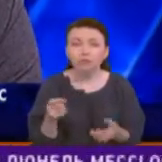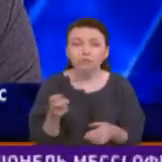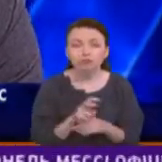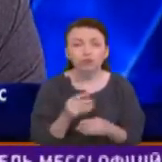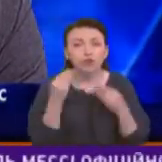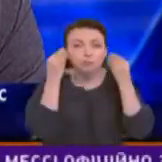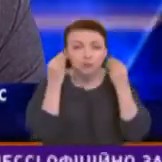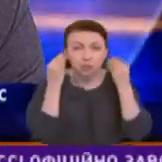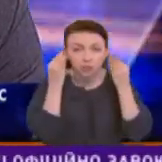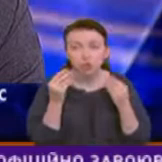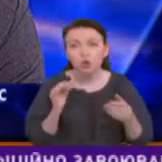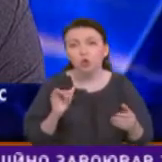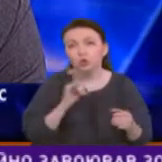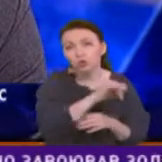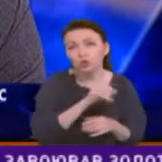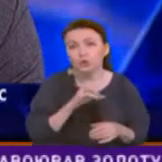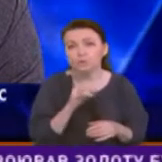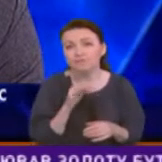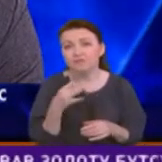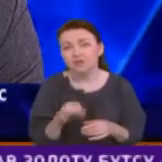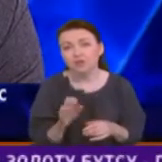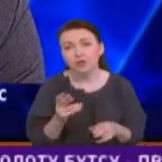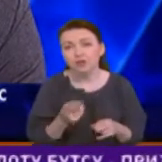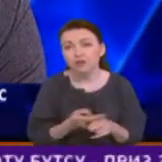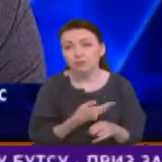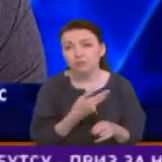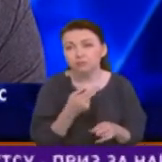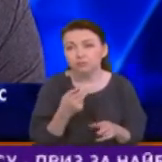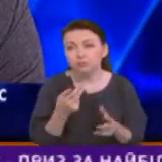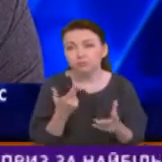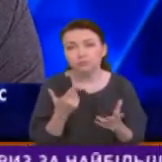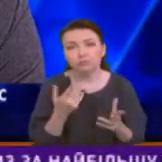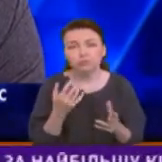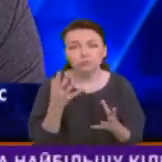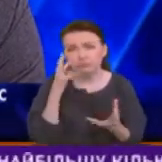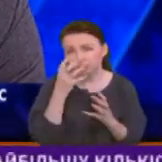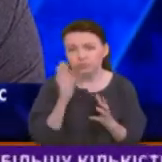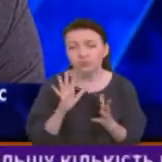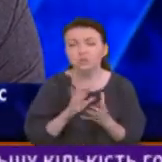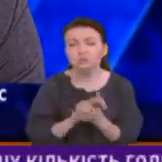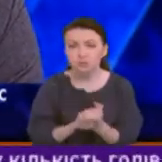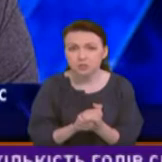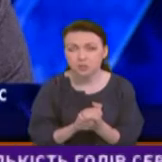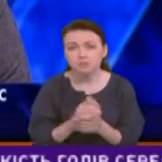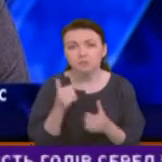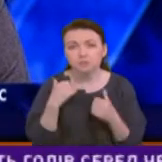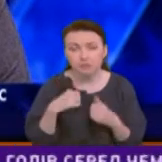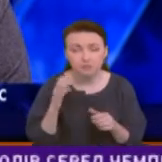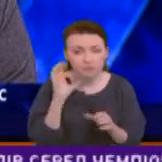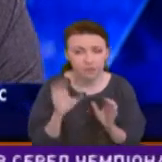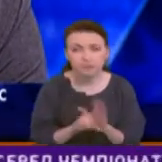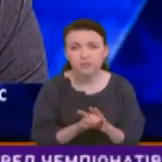іменини митрополита Епіфанія без клобука. От, змирився, можна сказати. Так само він приймав і